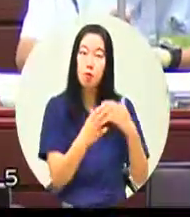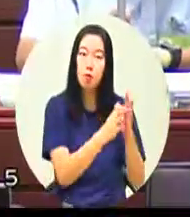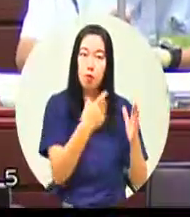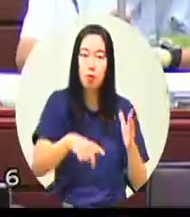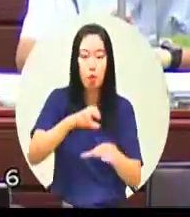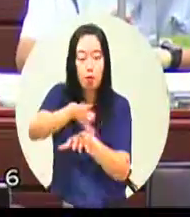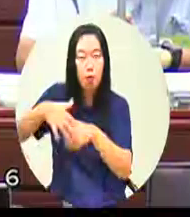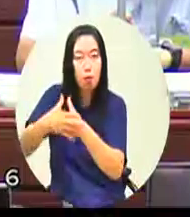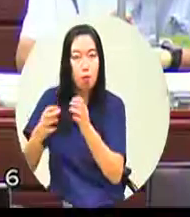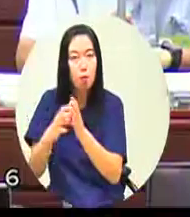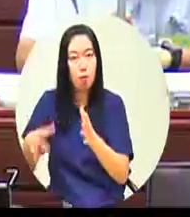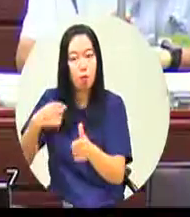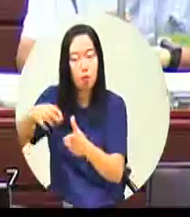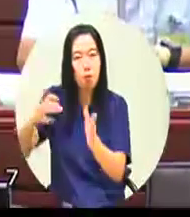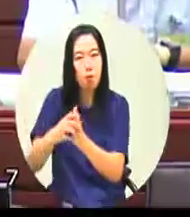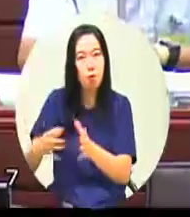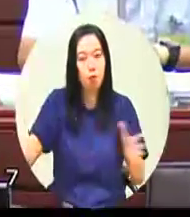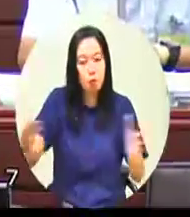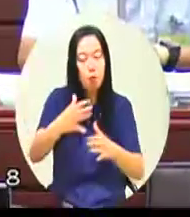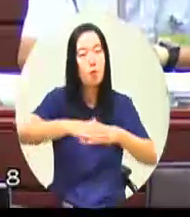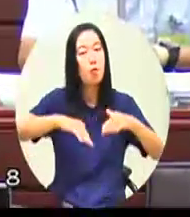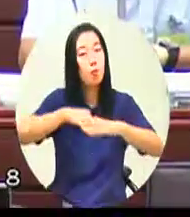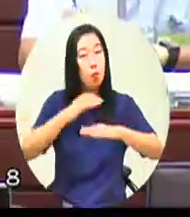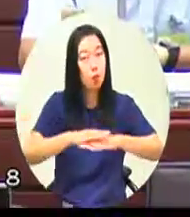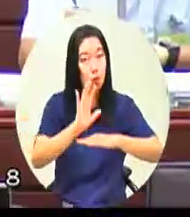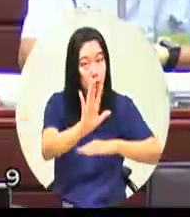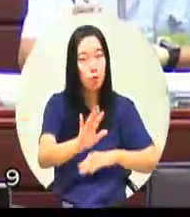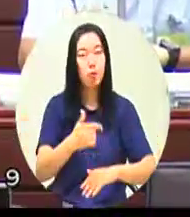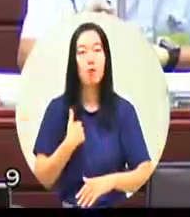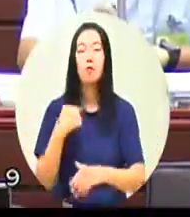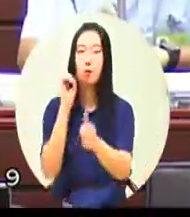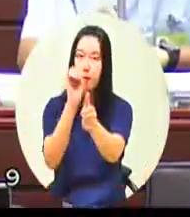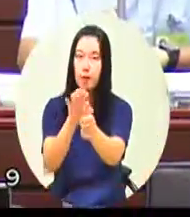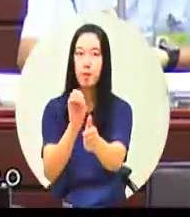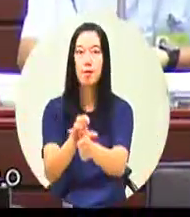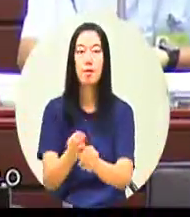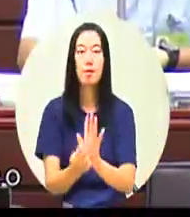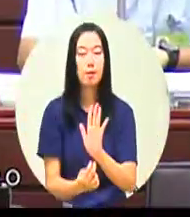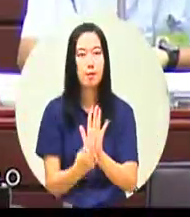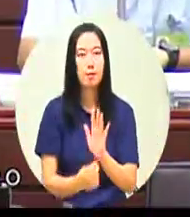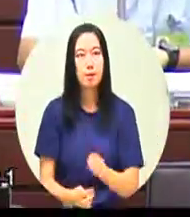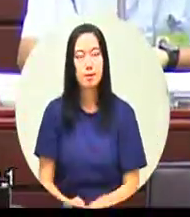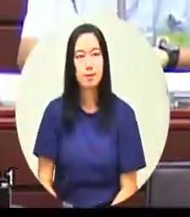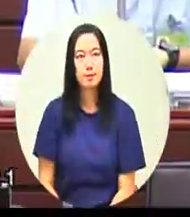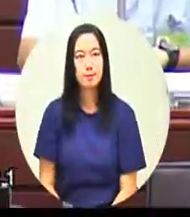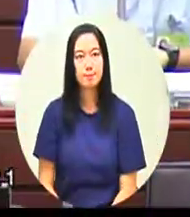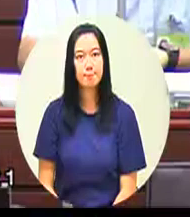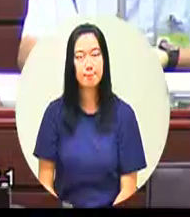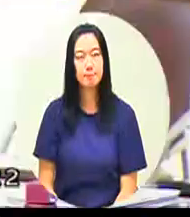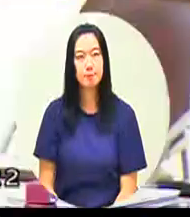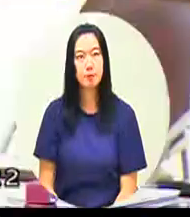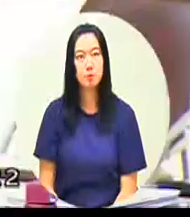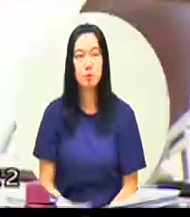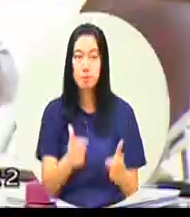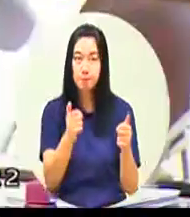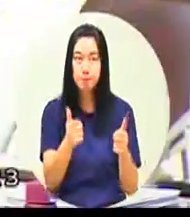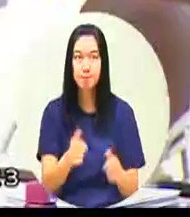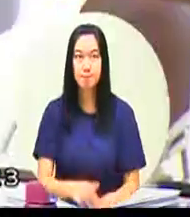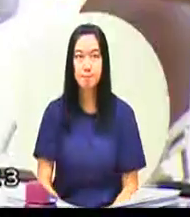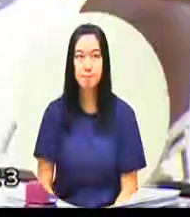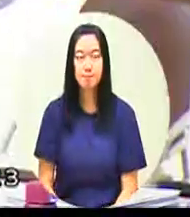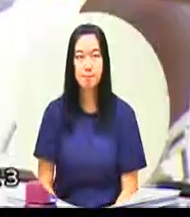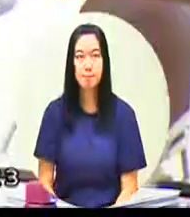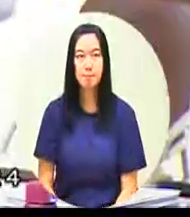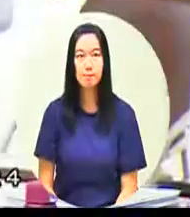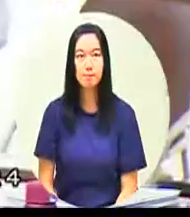保局、教育局，含阮拢真密切合作。好、哦，而且家庭们报告一下安尼。 好好好，那你请坐，因为主